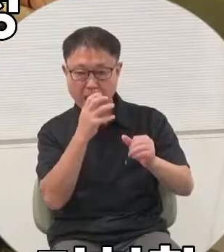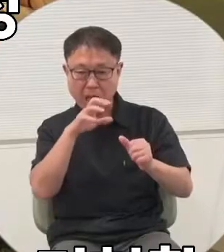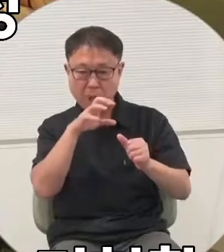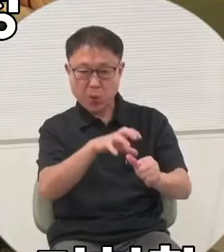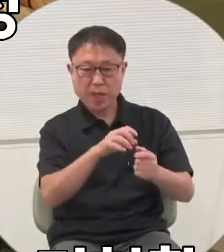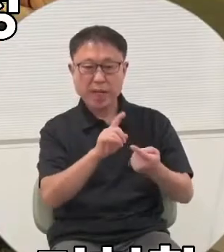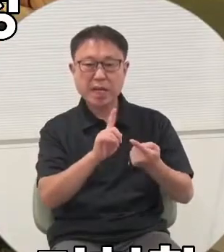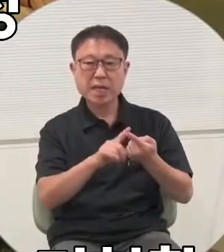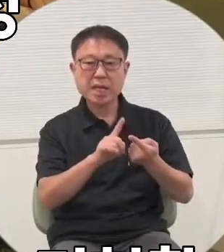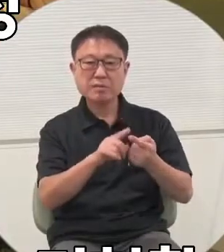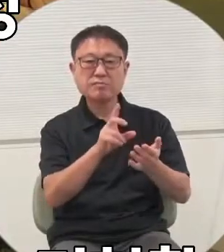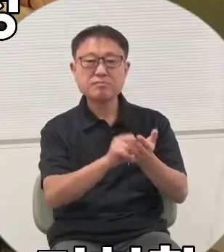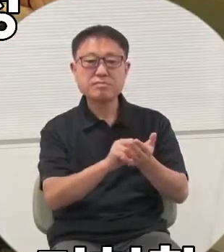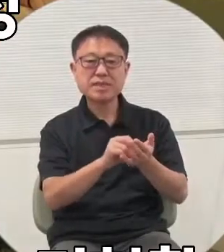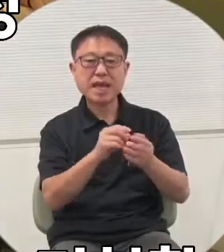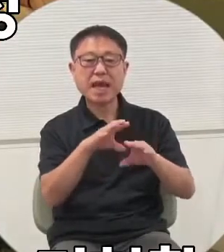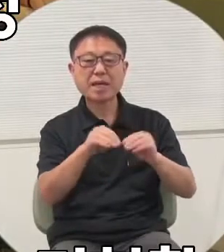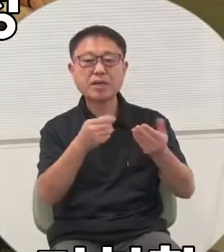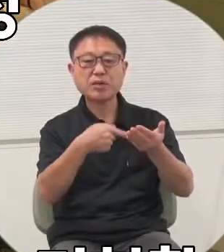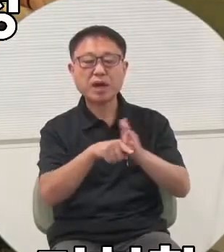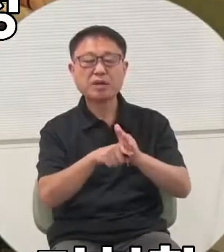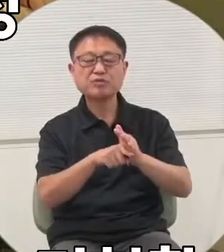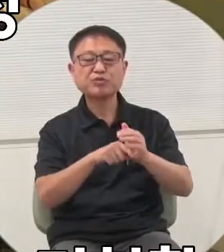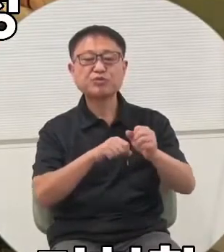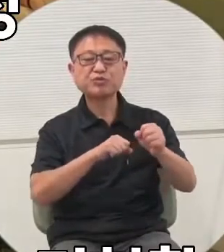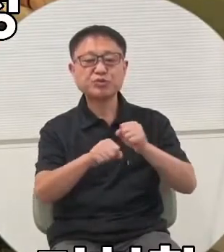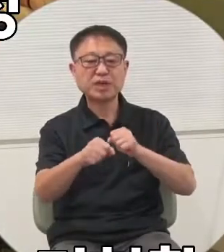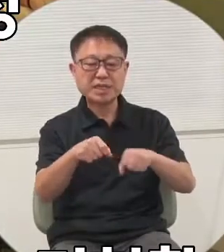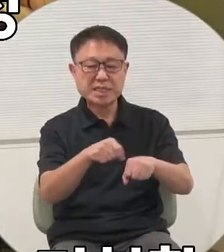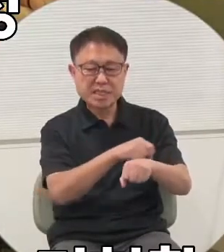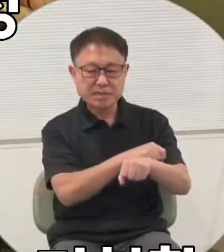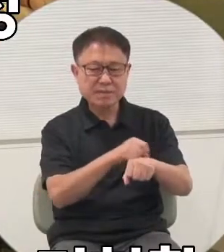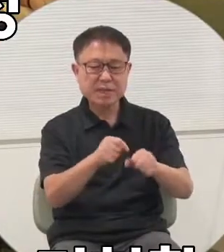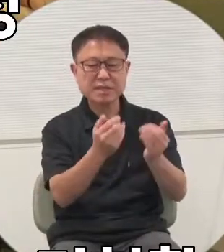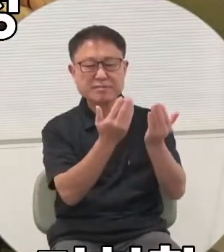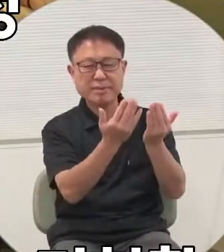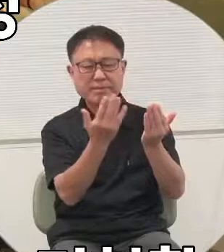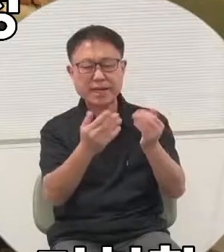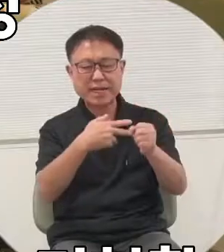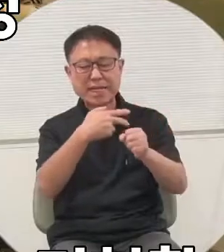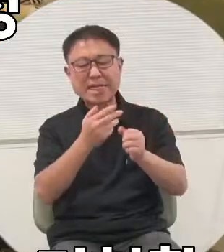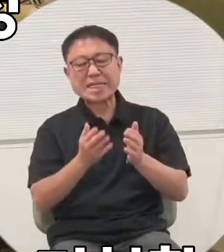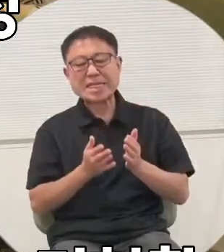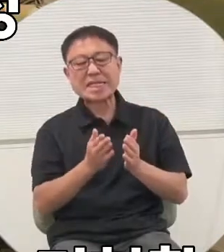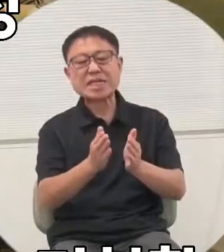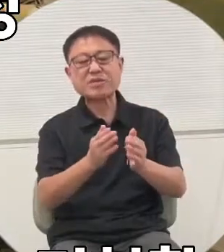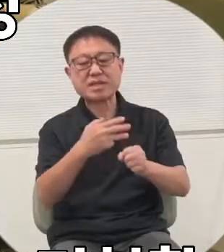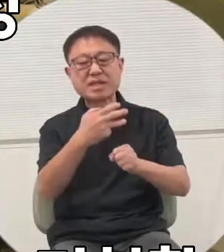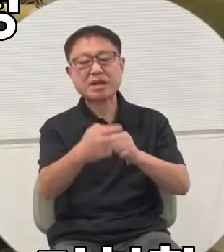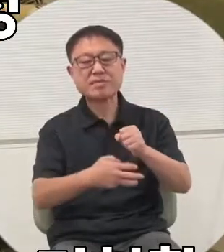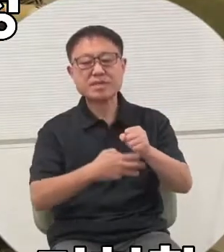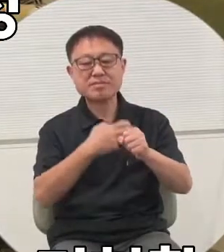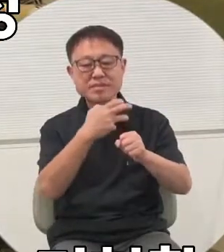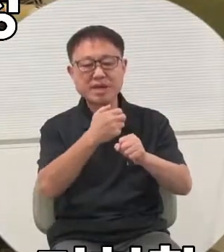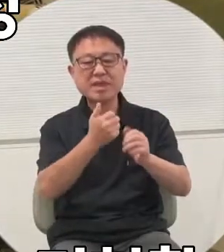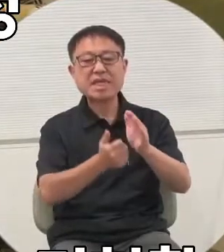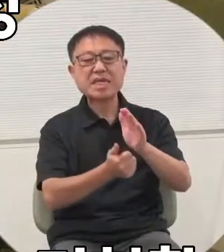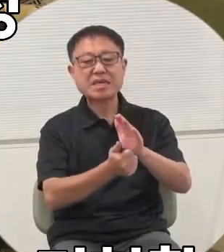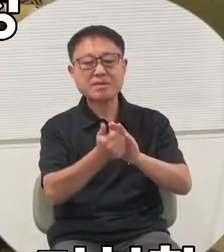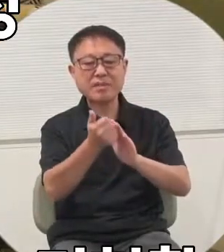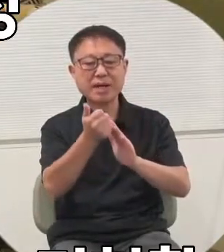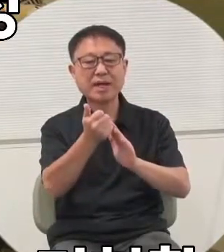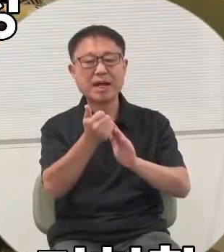일본군 성노예제 문제 해결을 위한 운동사 특별전 길 위에서 30년 결국은 희망이더라에 많은